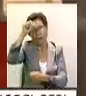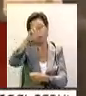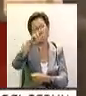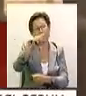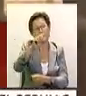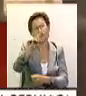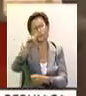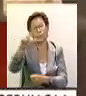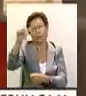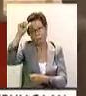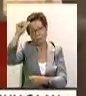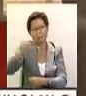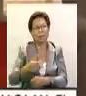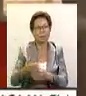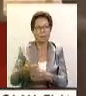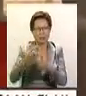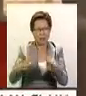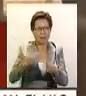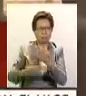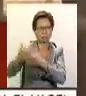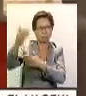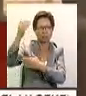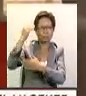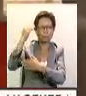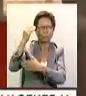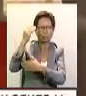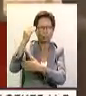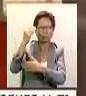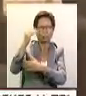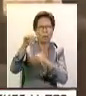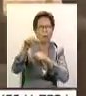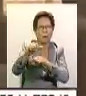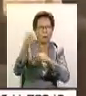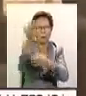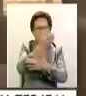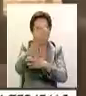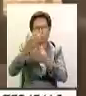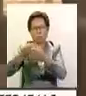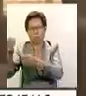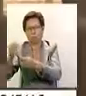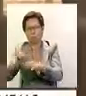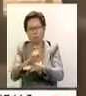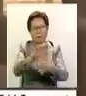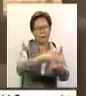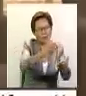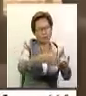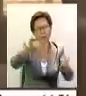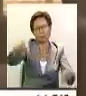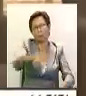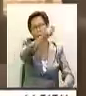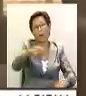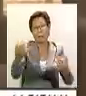kelainan di mana kalau sebelum ni konsert yang kita buat di panggung anniversary itu outdoor menggunakan orkestra, tapi kali ini kita buat di